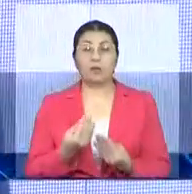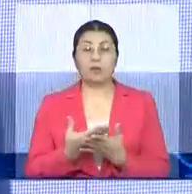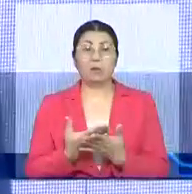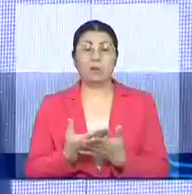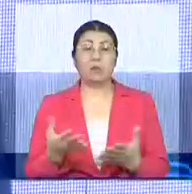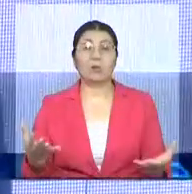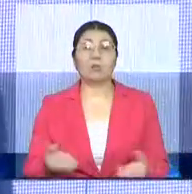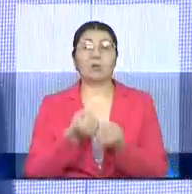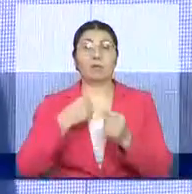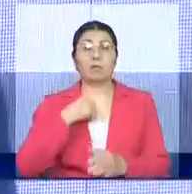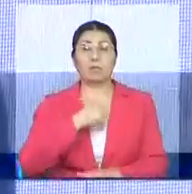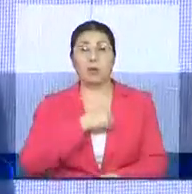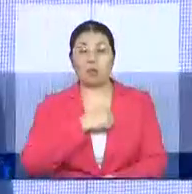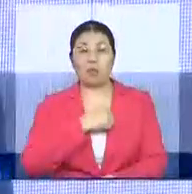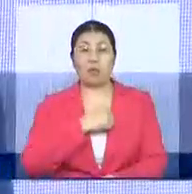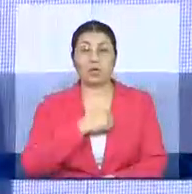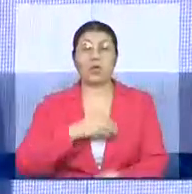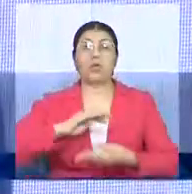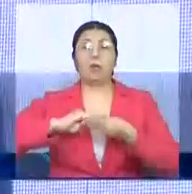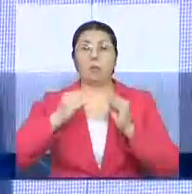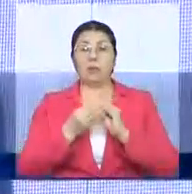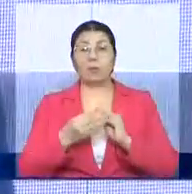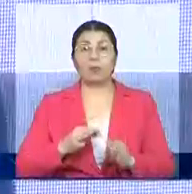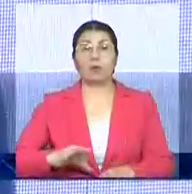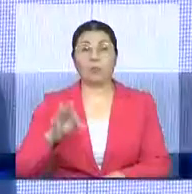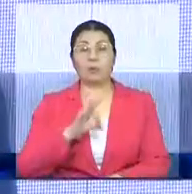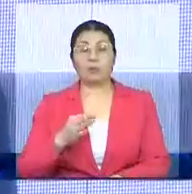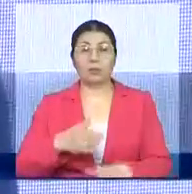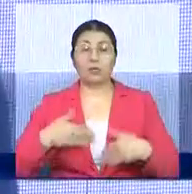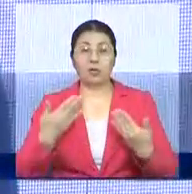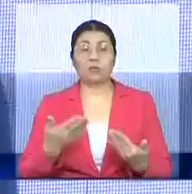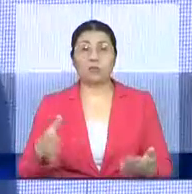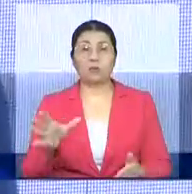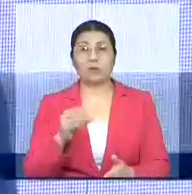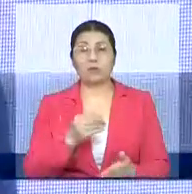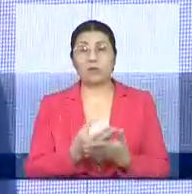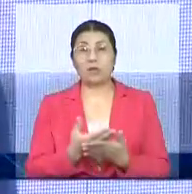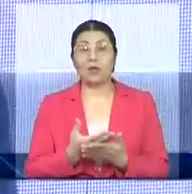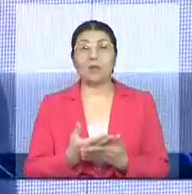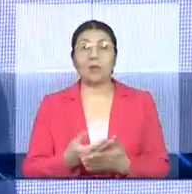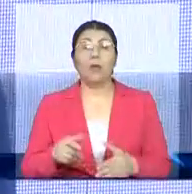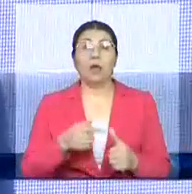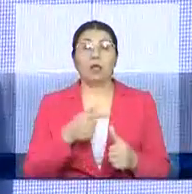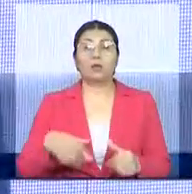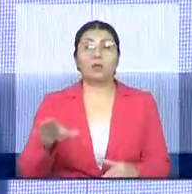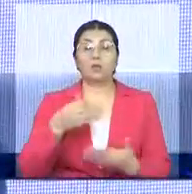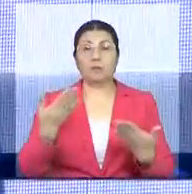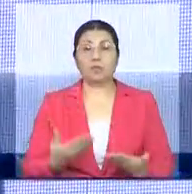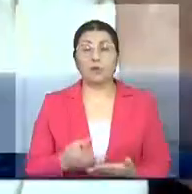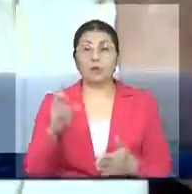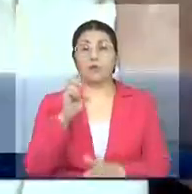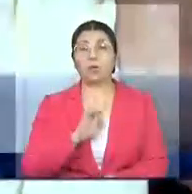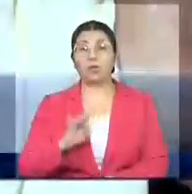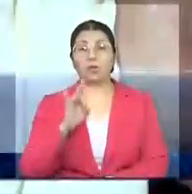Вы поднимаете самые актуальные и насущные проблемы в регионе. Хочу поздравить коллектив с юбилеем от имени всех жителей Байганинского района.